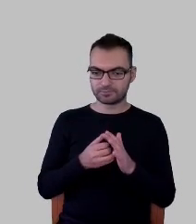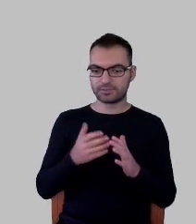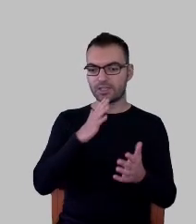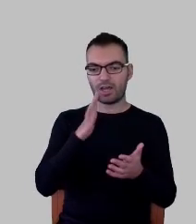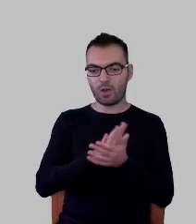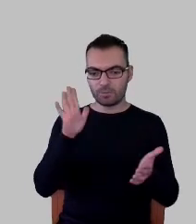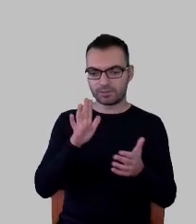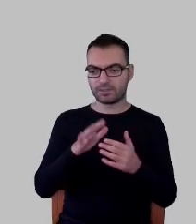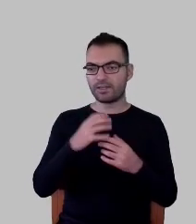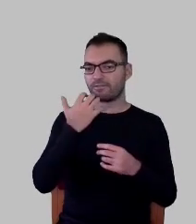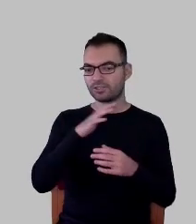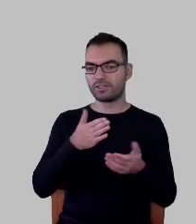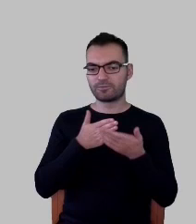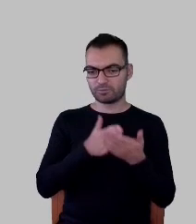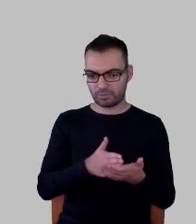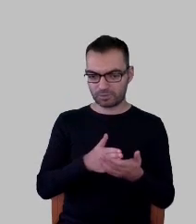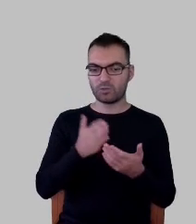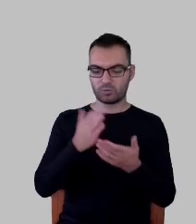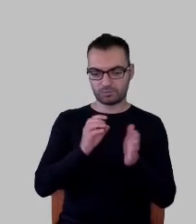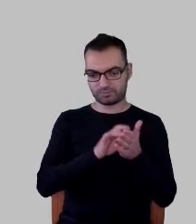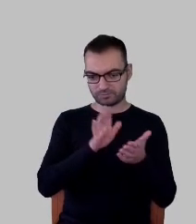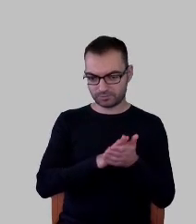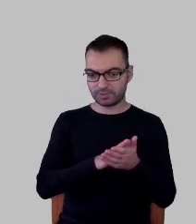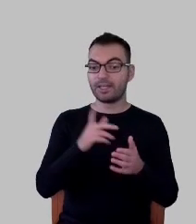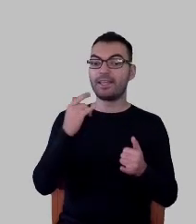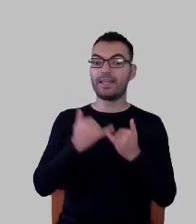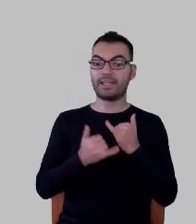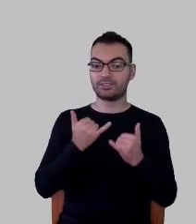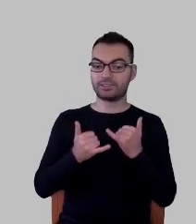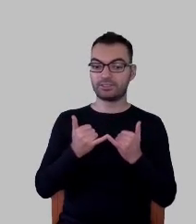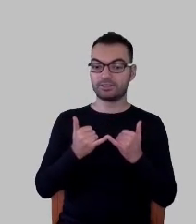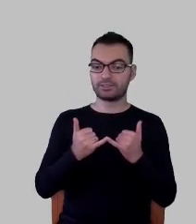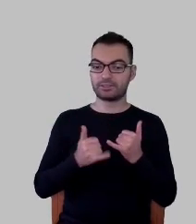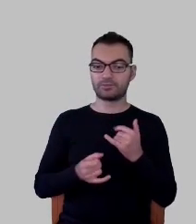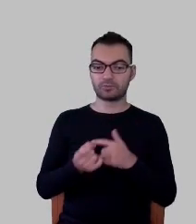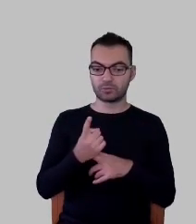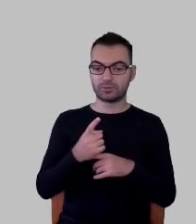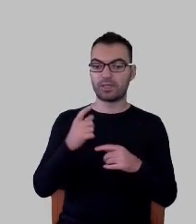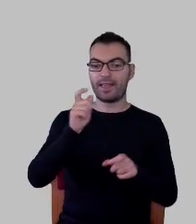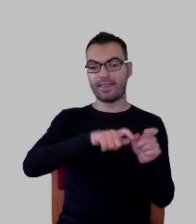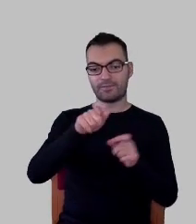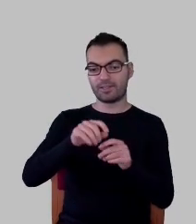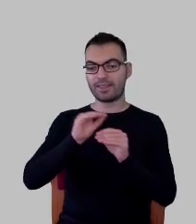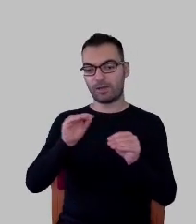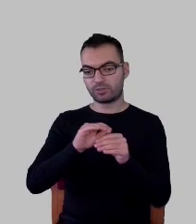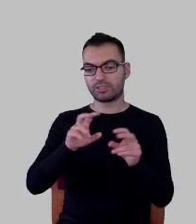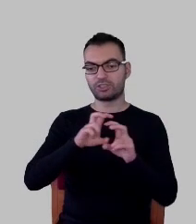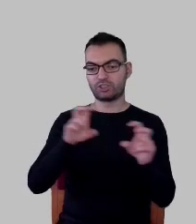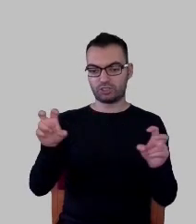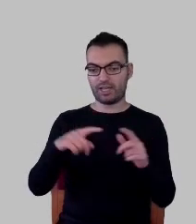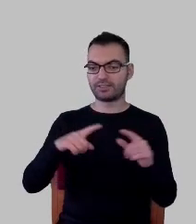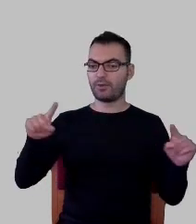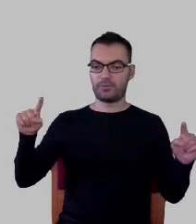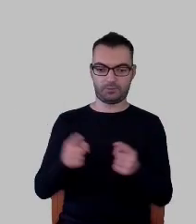opinie o potrzebie wczesnego wspomagania rozwoju zostało określone. Tylko w przypadku indywidualnego nauczania ten czas został